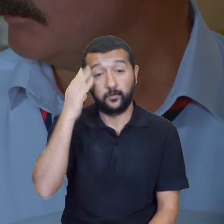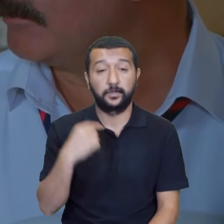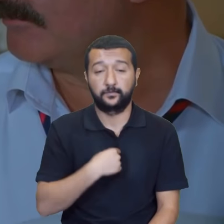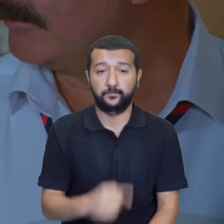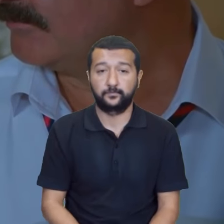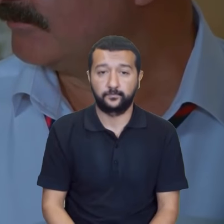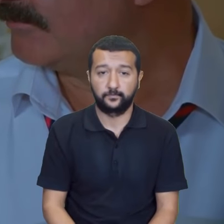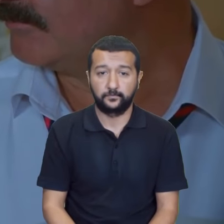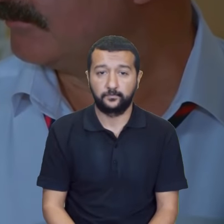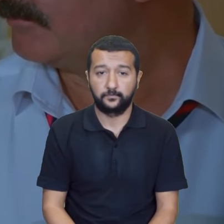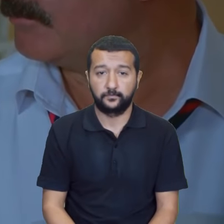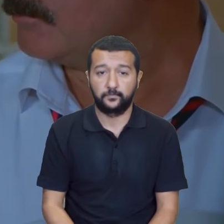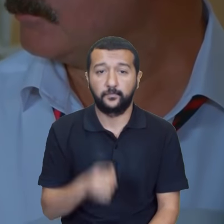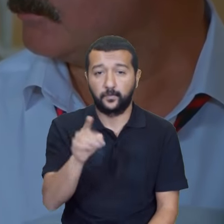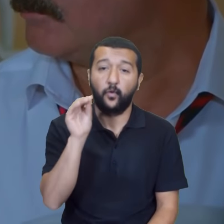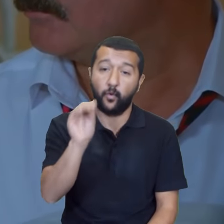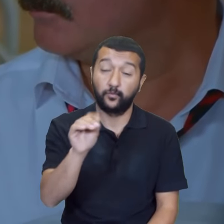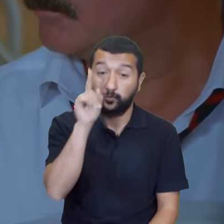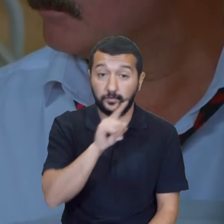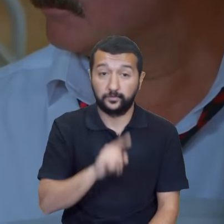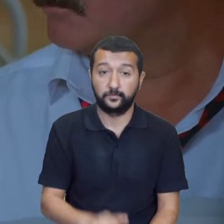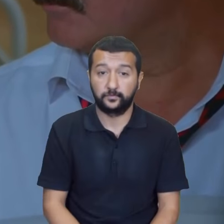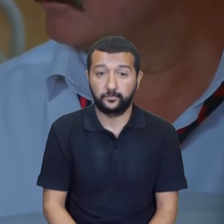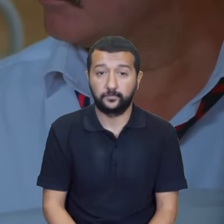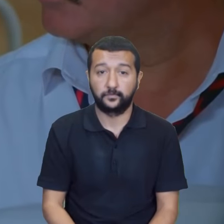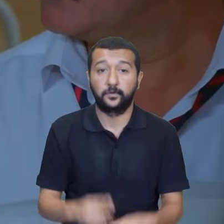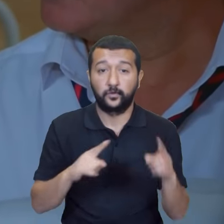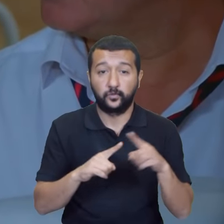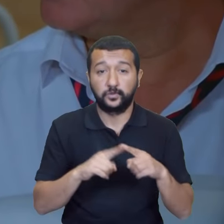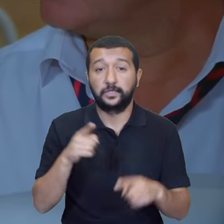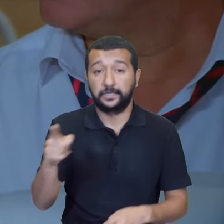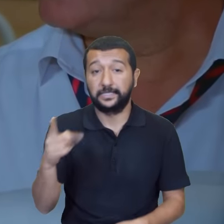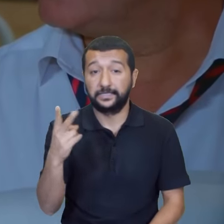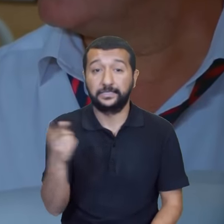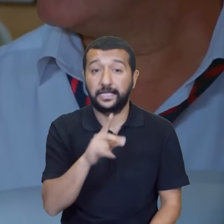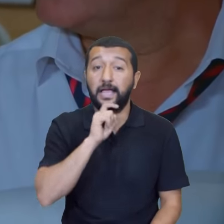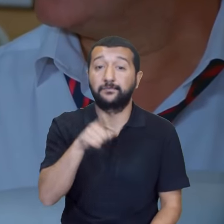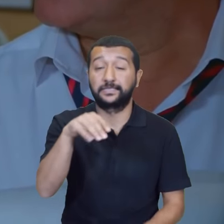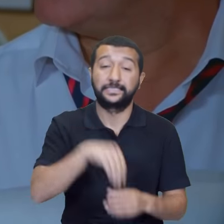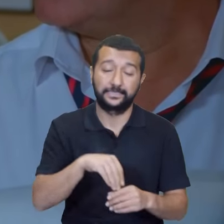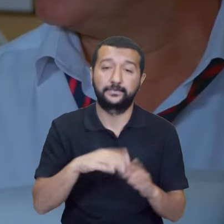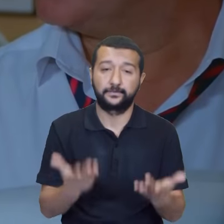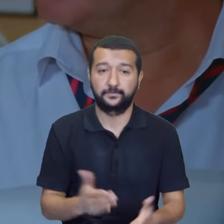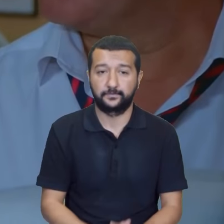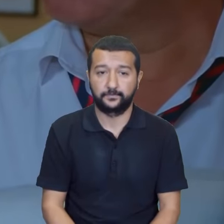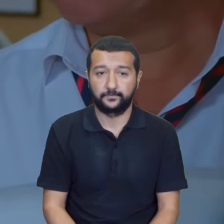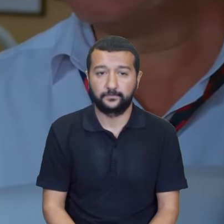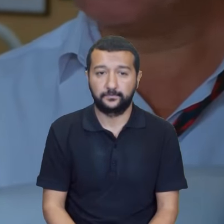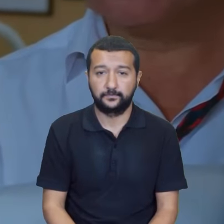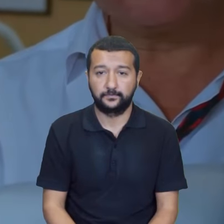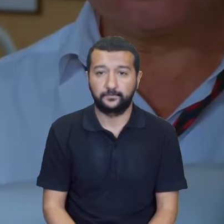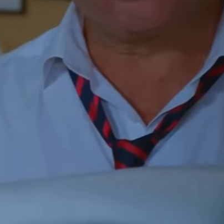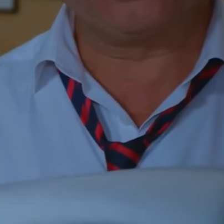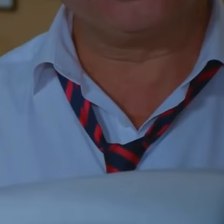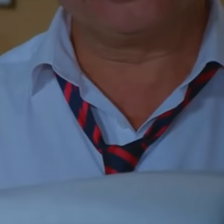öğrendim. Bu öpücük de... Tuncay'la Itır'ın amcası için. Utanarak gözlerini